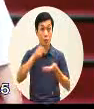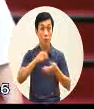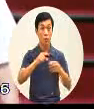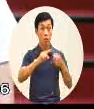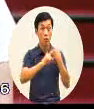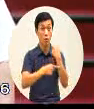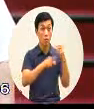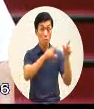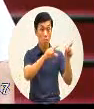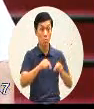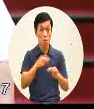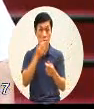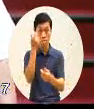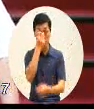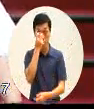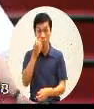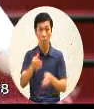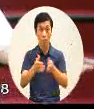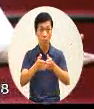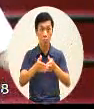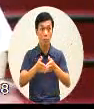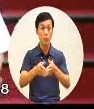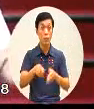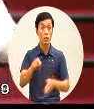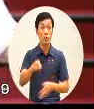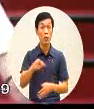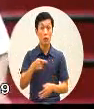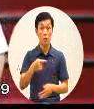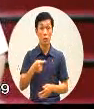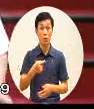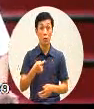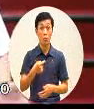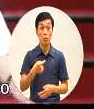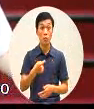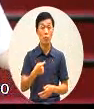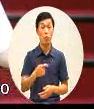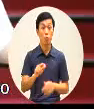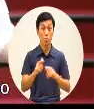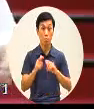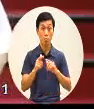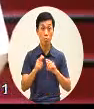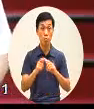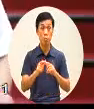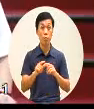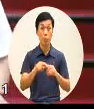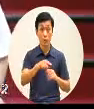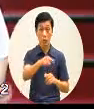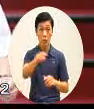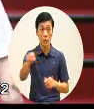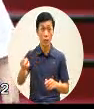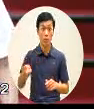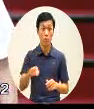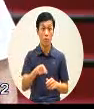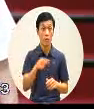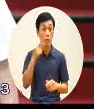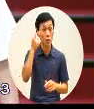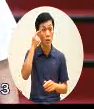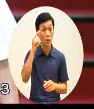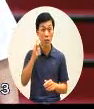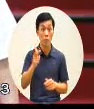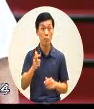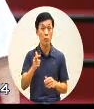监督嘛。啊，恁这嘛不是，我相信讲嘛也不是说你们有一些看法怎么